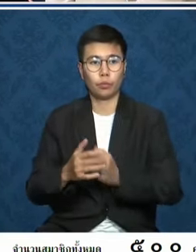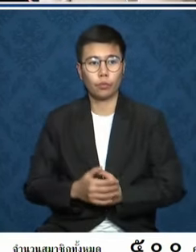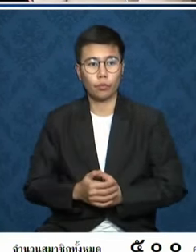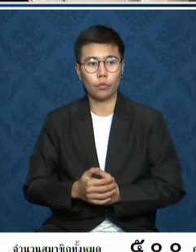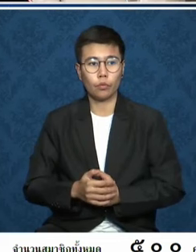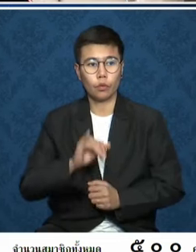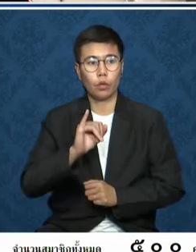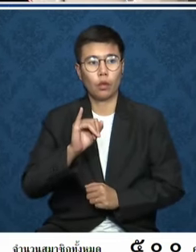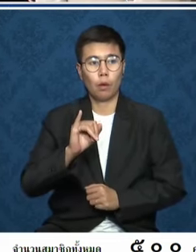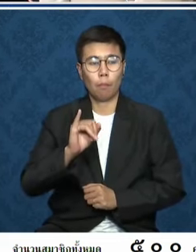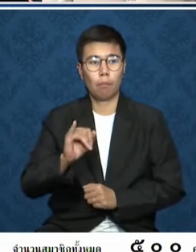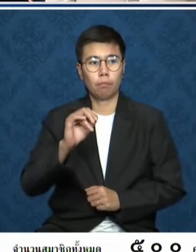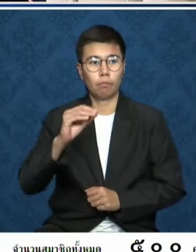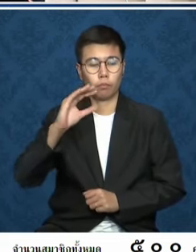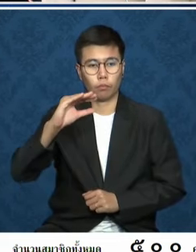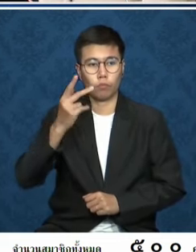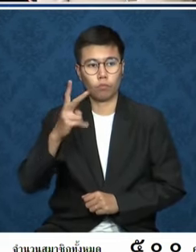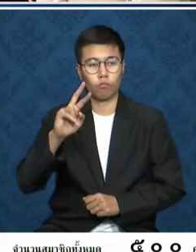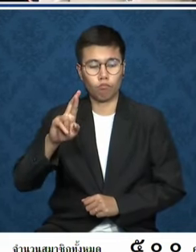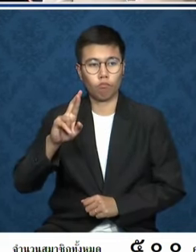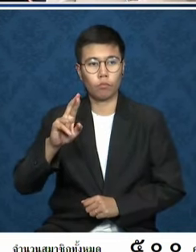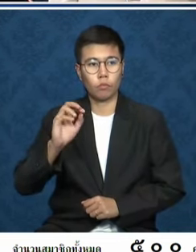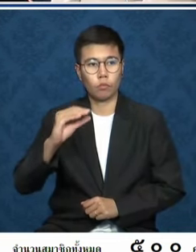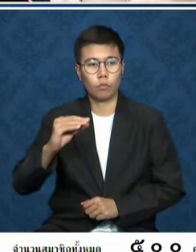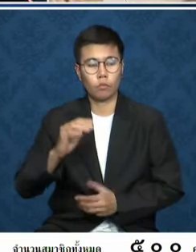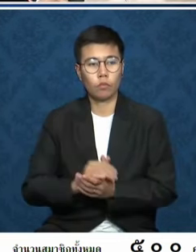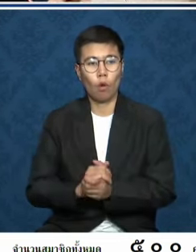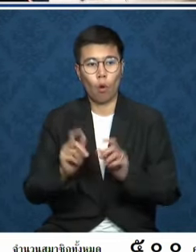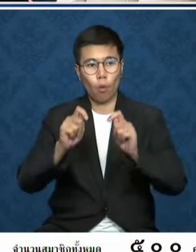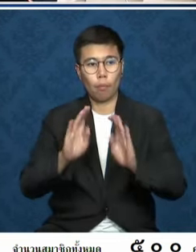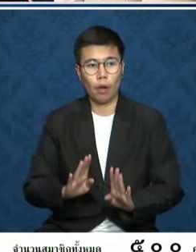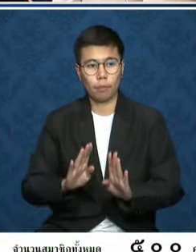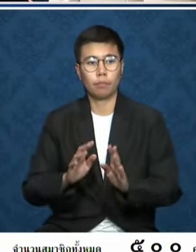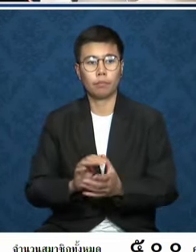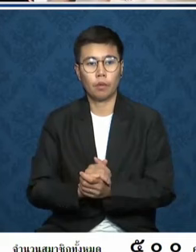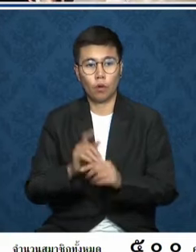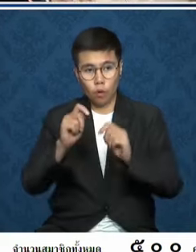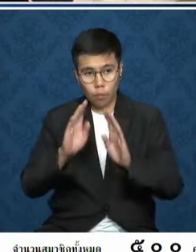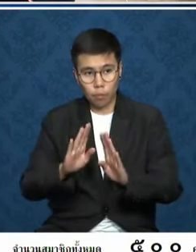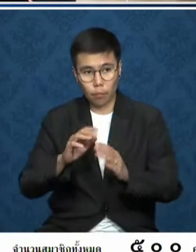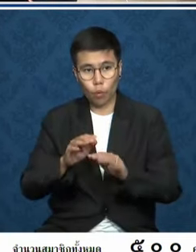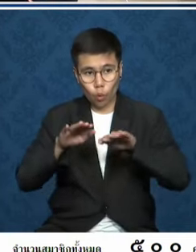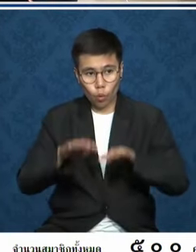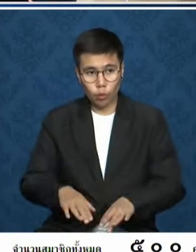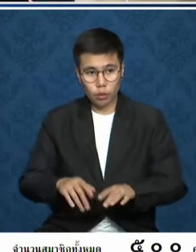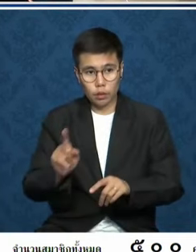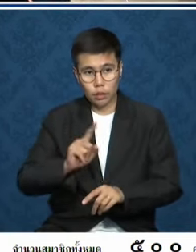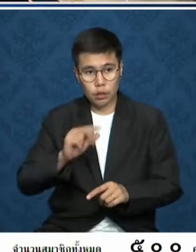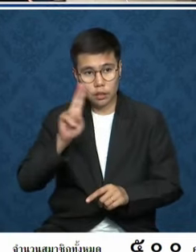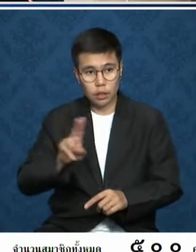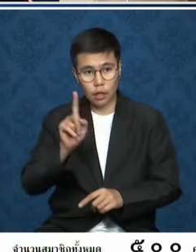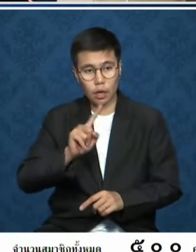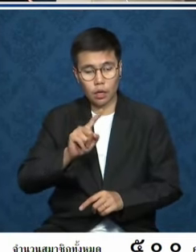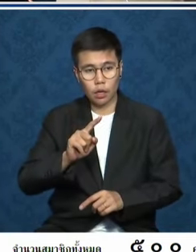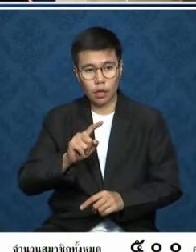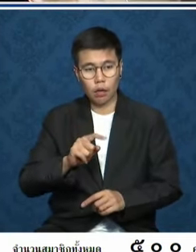ซึ่งเขากออกแบบแล้วก็ผลิเพื่อรถวงจรอีกโนิที่สามารนำไปบญจุใช้ในคมพวเต